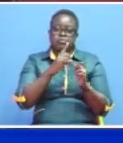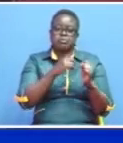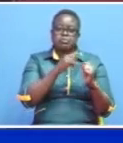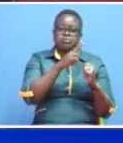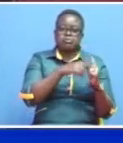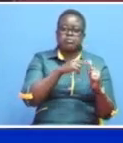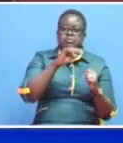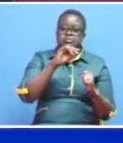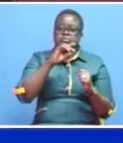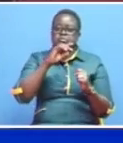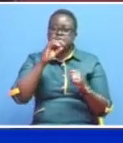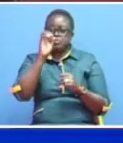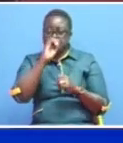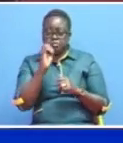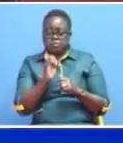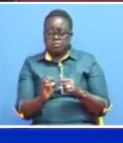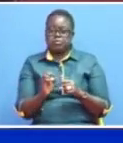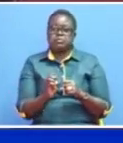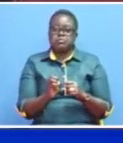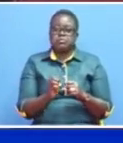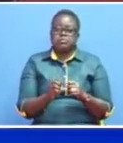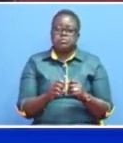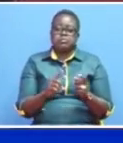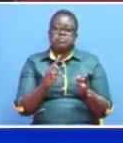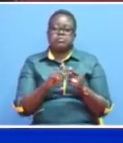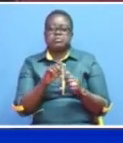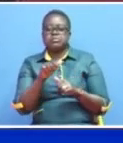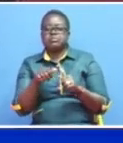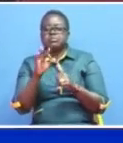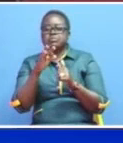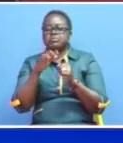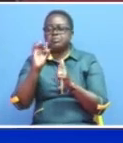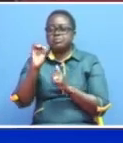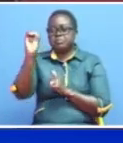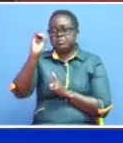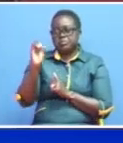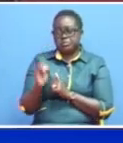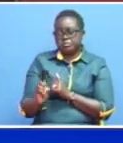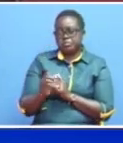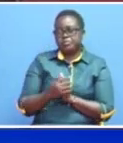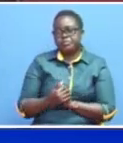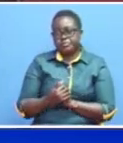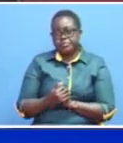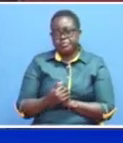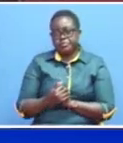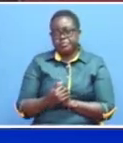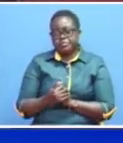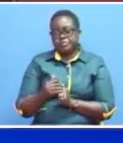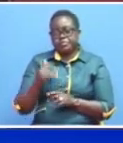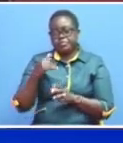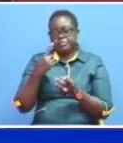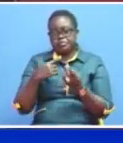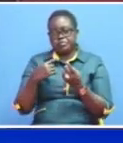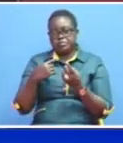tunamuonza yuluwa jiana. Nika hivikie pakubi miongo nyana yuluwa jiana. Ndheni wa miyake eno